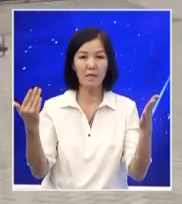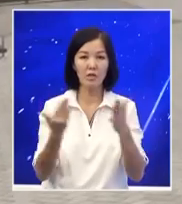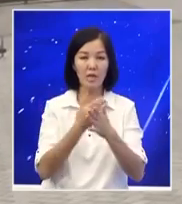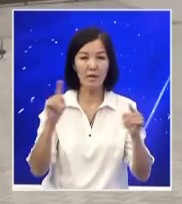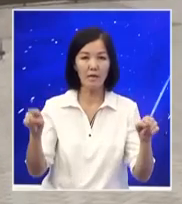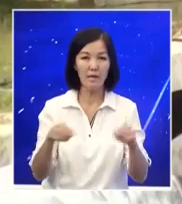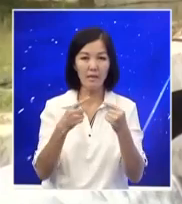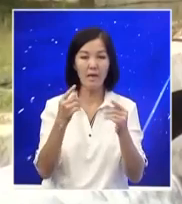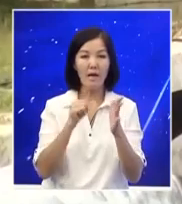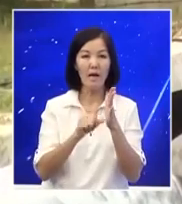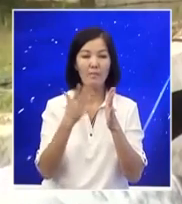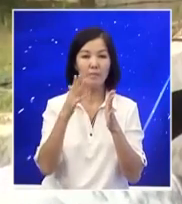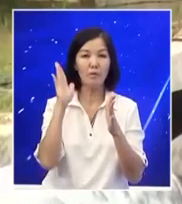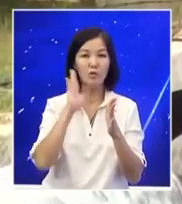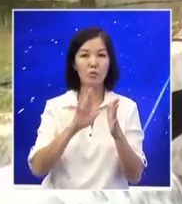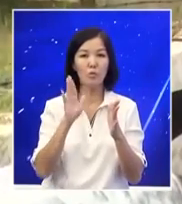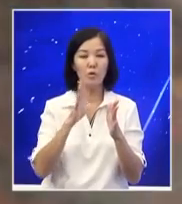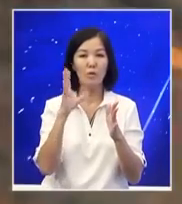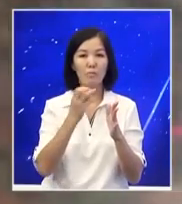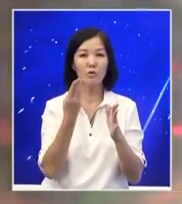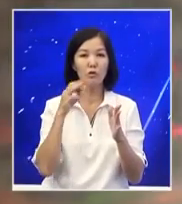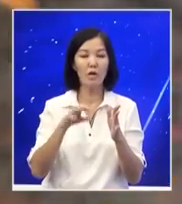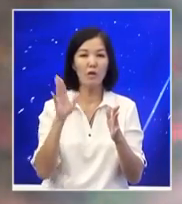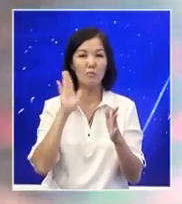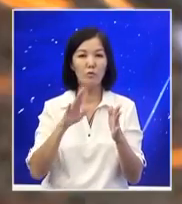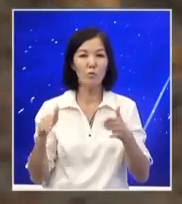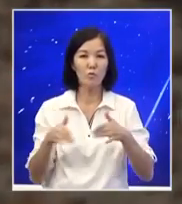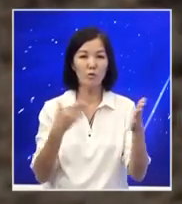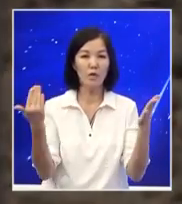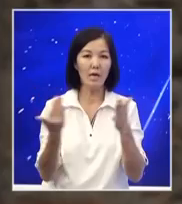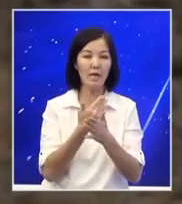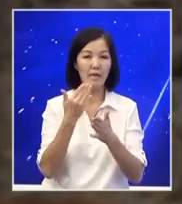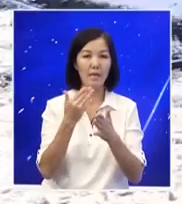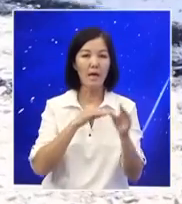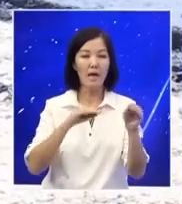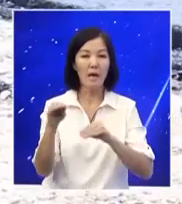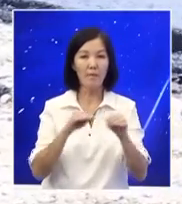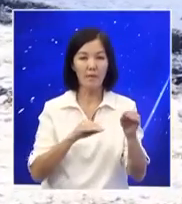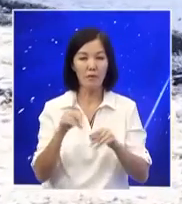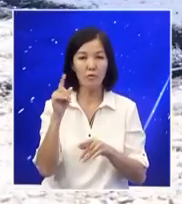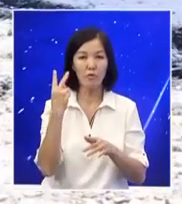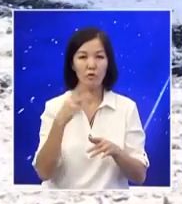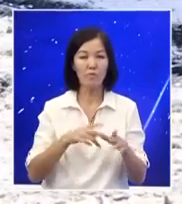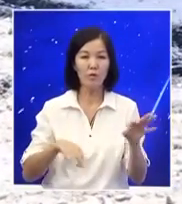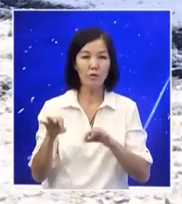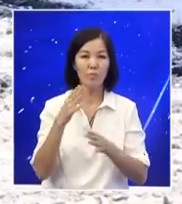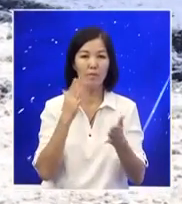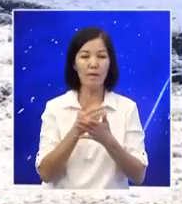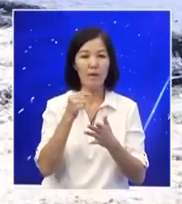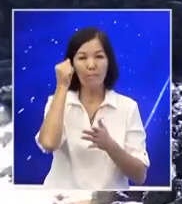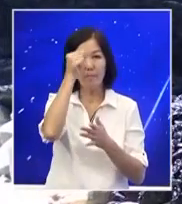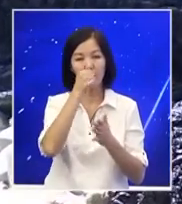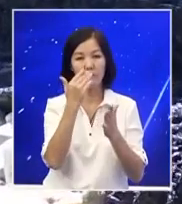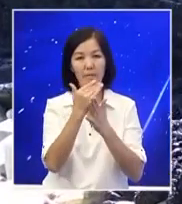жаңғырмақ. 65 су нысаны, 500 шақырым жол жаңарады. Елді мекендерді абаттандыру бойынша 120 жоба және бар. Бір жылдық